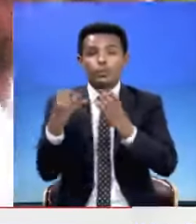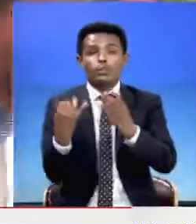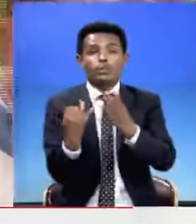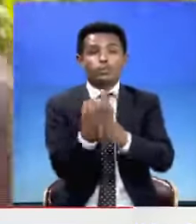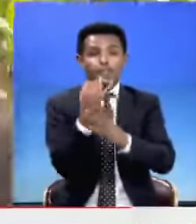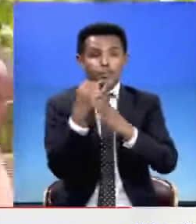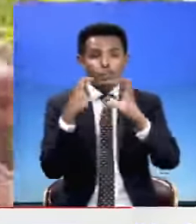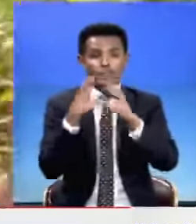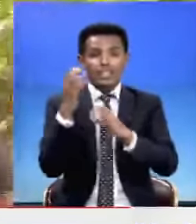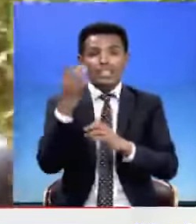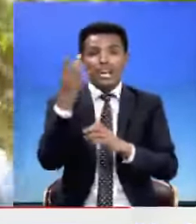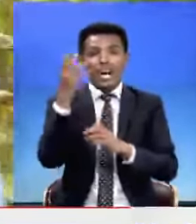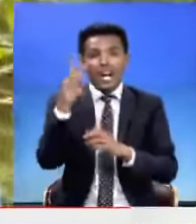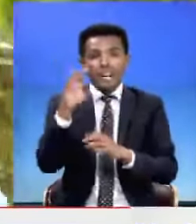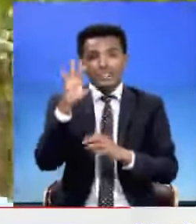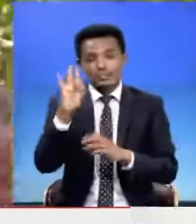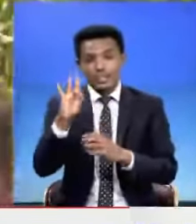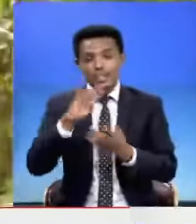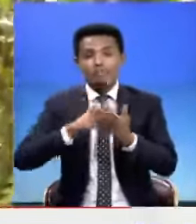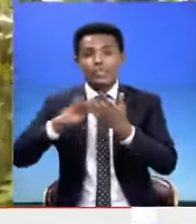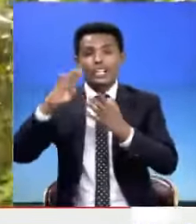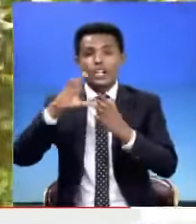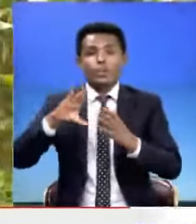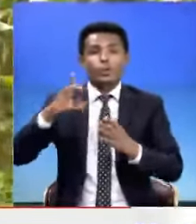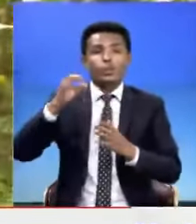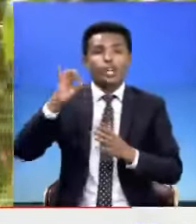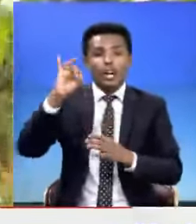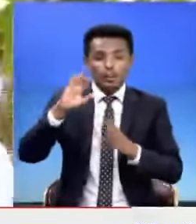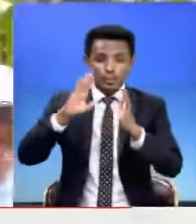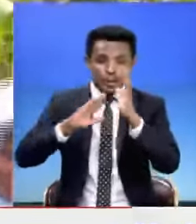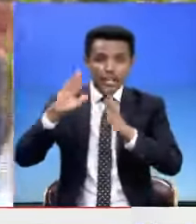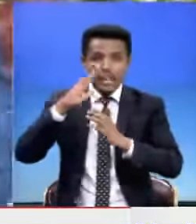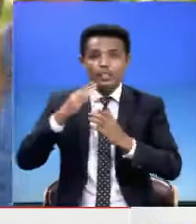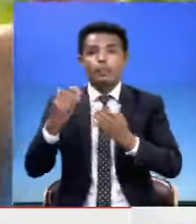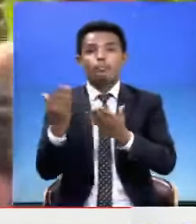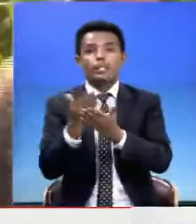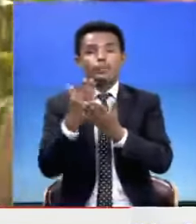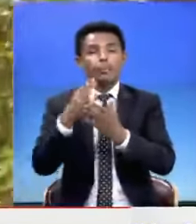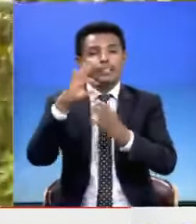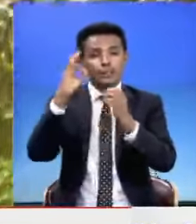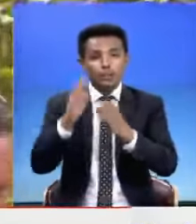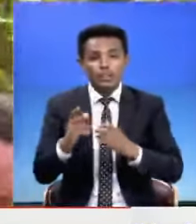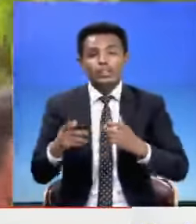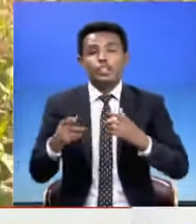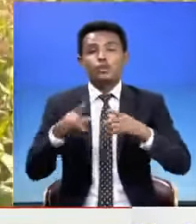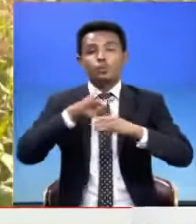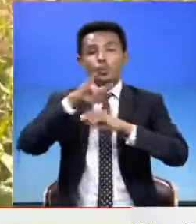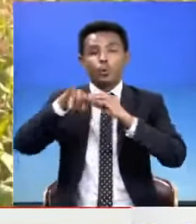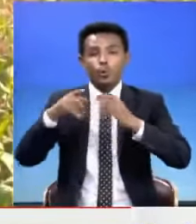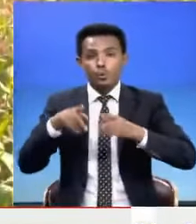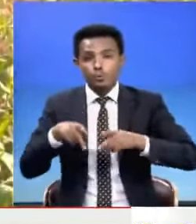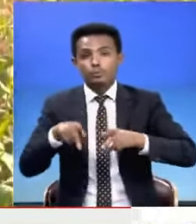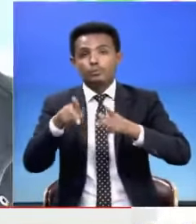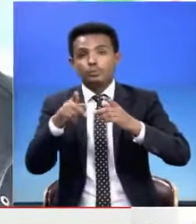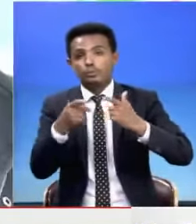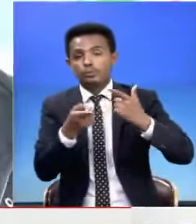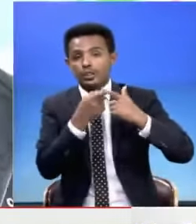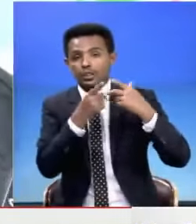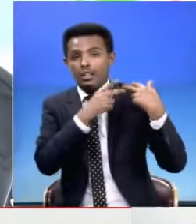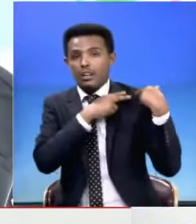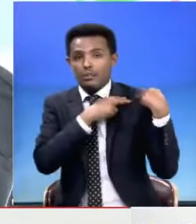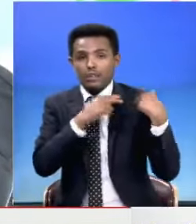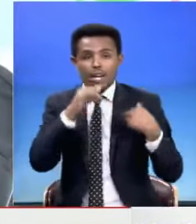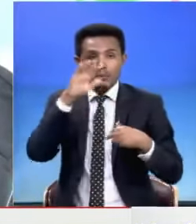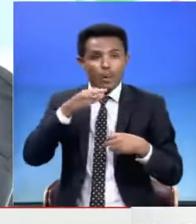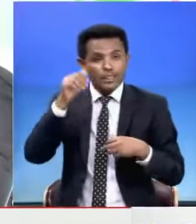ከ28 ሚሊዮን ኩንታል በላይ ምርት ለማግኘት ማቀዱን የዞኑ ግብርና መምሪያ ምክትል ኃላፊ አቶ ተስፋ ያስማረ ተናግረዋል። በዋና